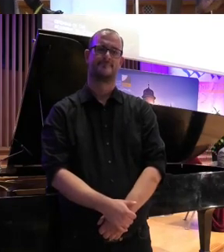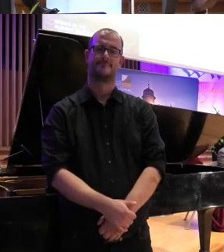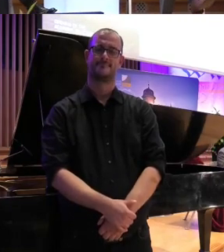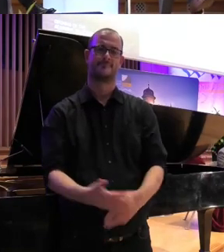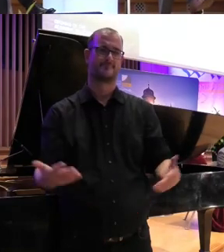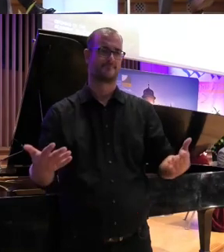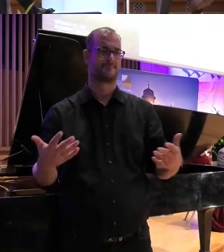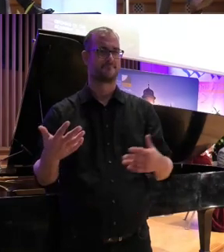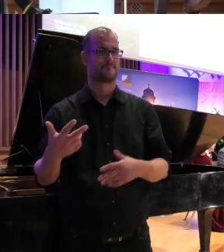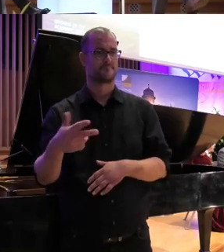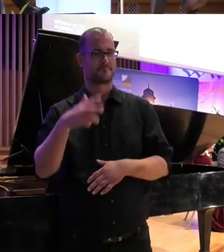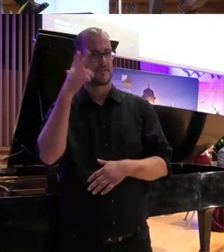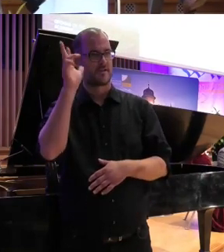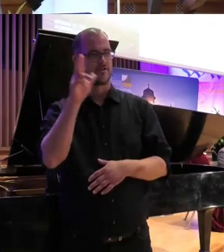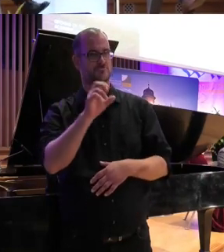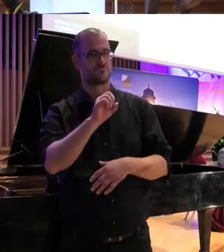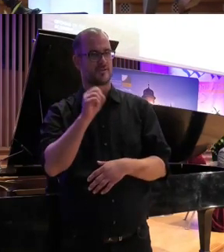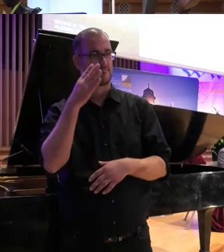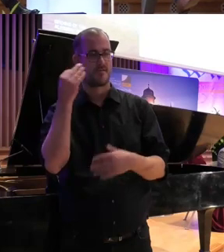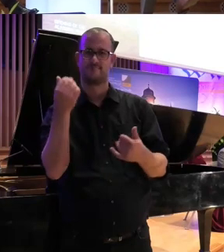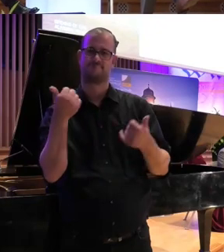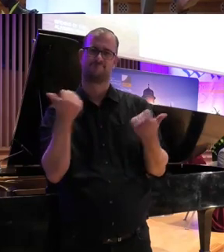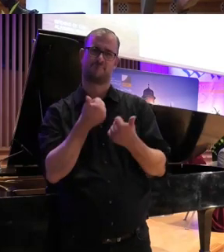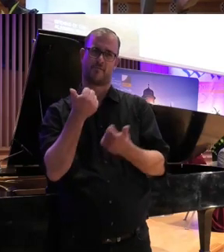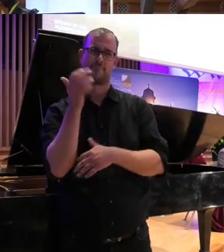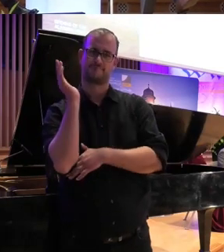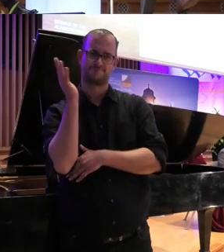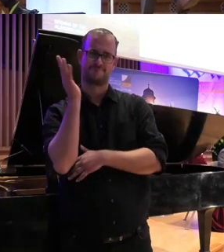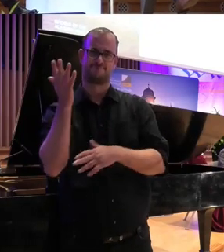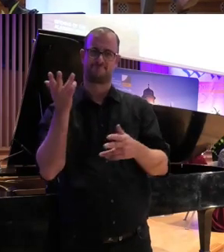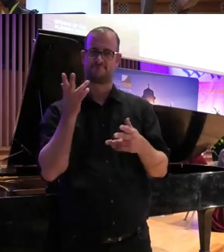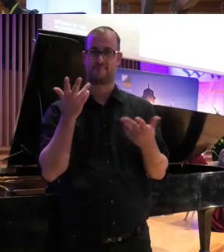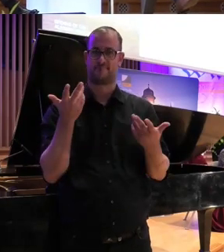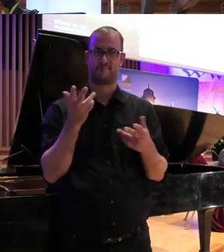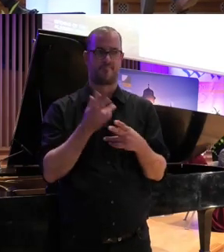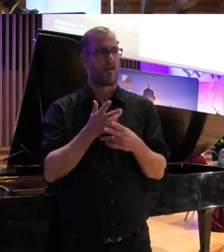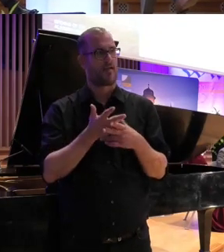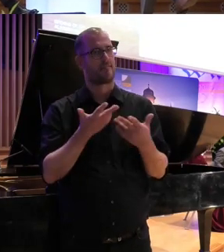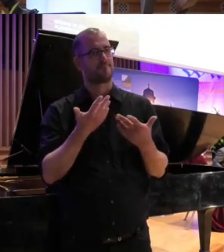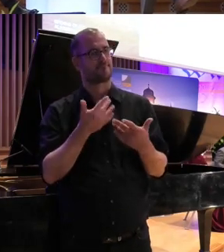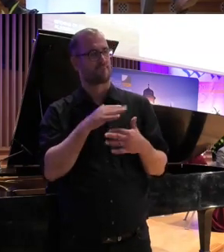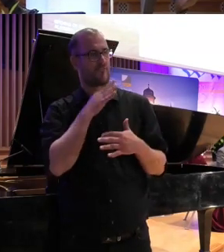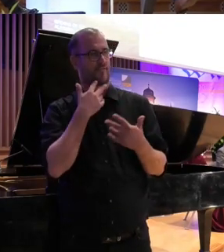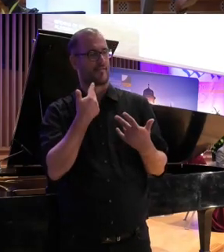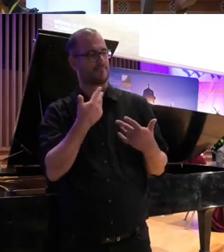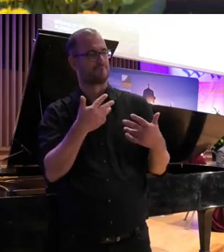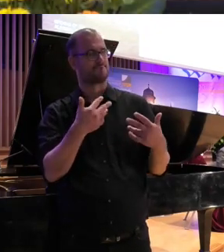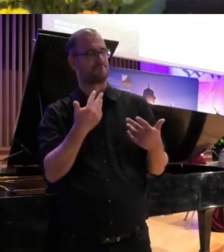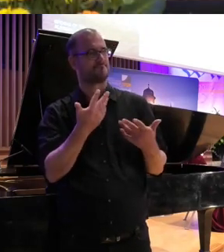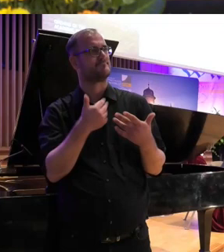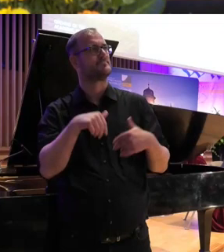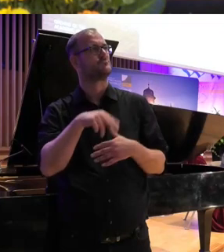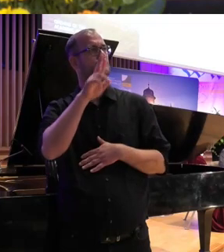Herr Stratmann, eine großartige Rede, die eigentlich auch vieles wiedergibt, was wir hier